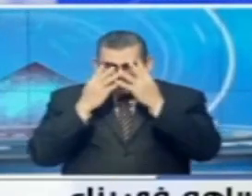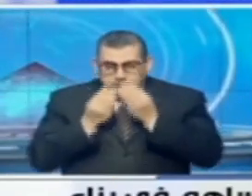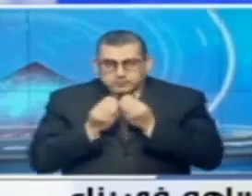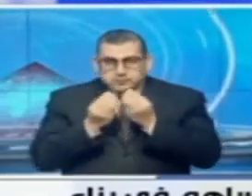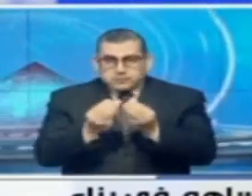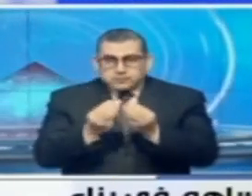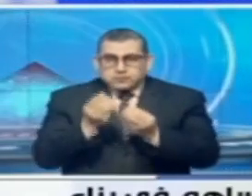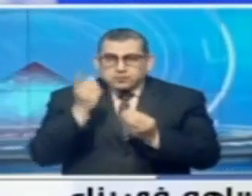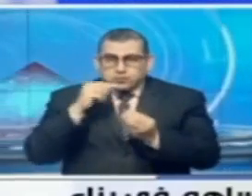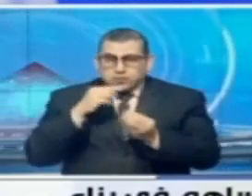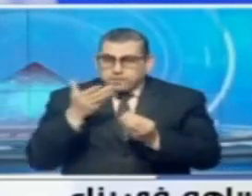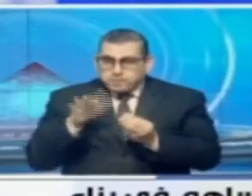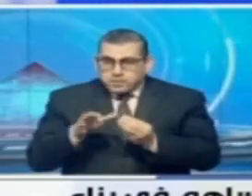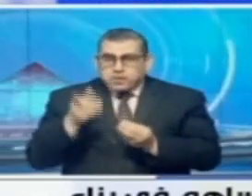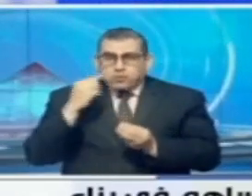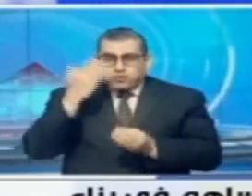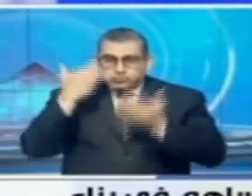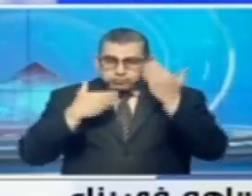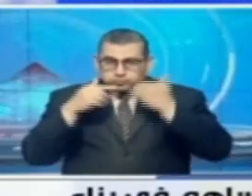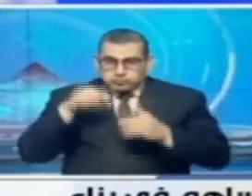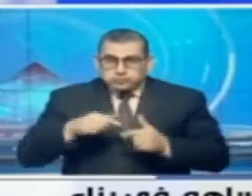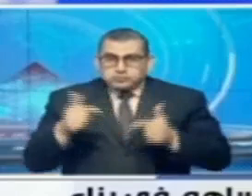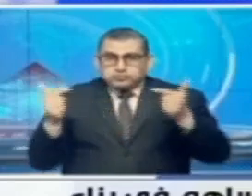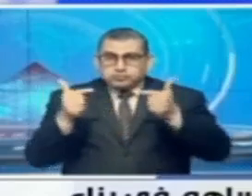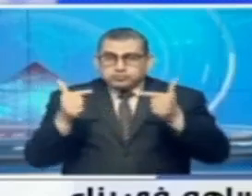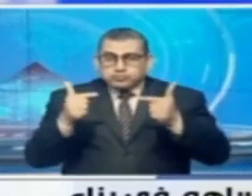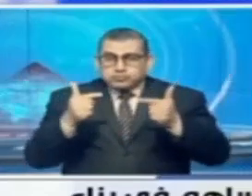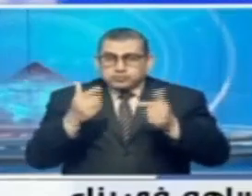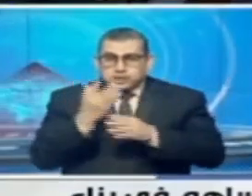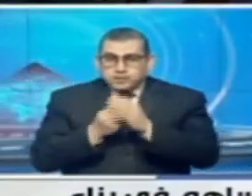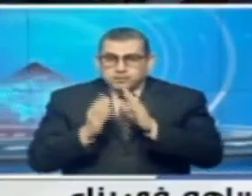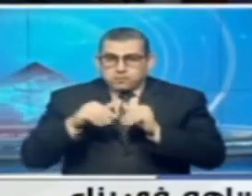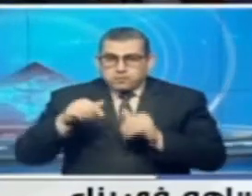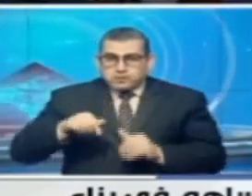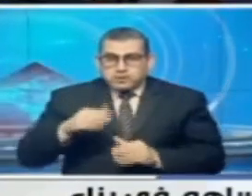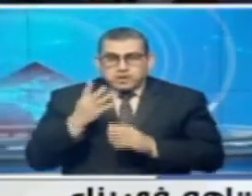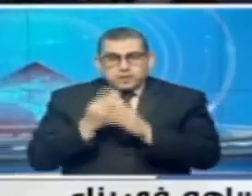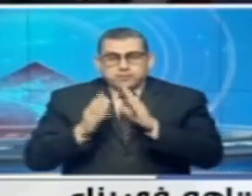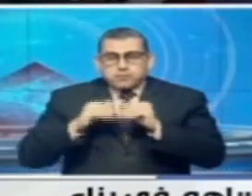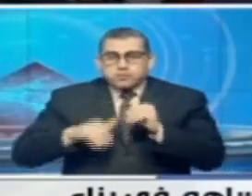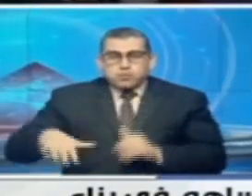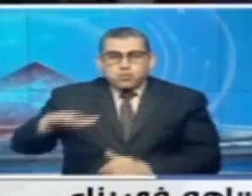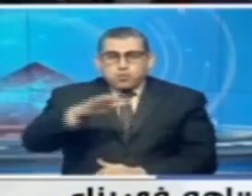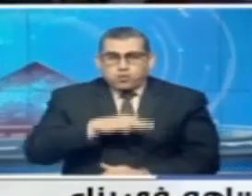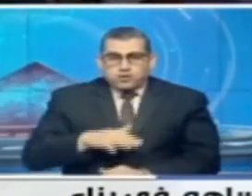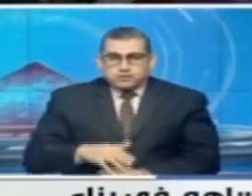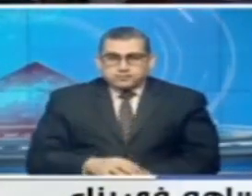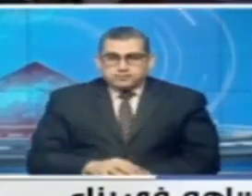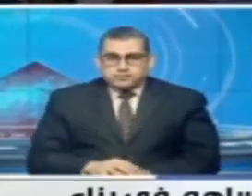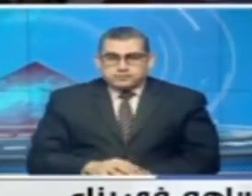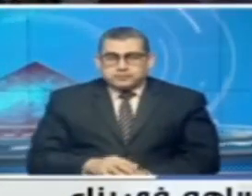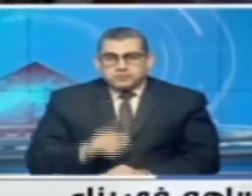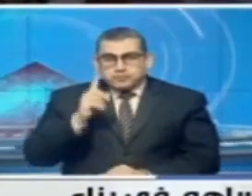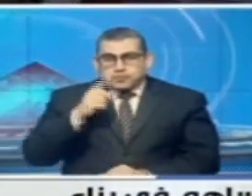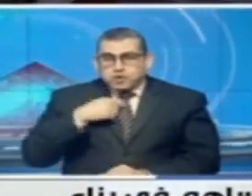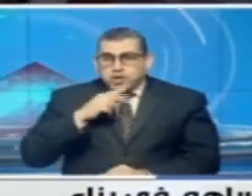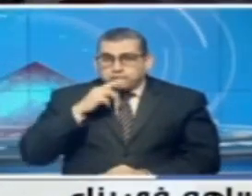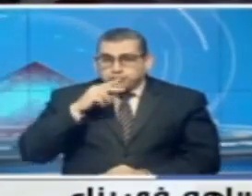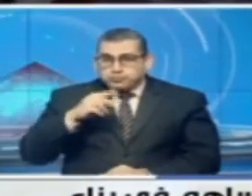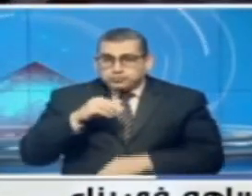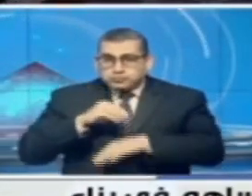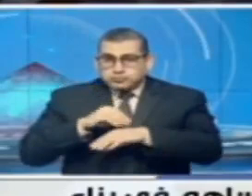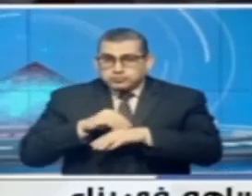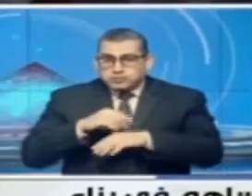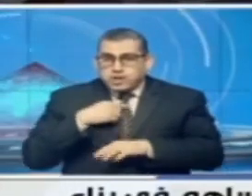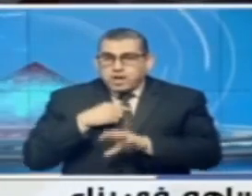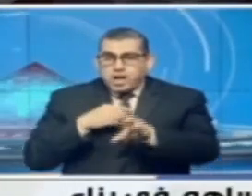أصيبوا أيضا في هذه المعركة من أبناء الوطن، من كل أبناء الوطن. وأنا لما بتكلم في النقطة دي وبحاول